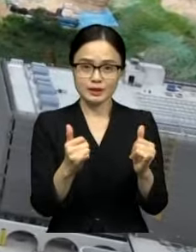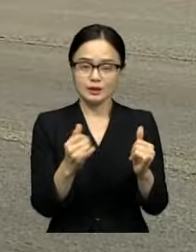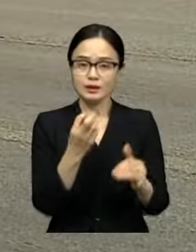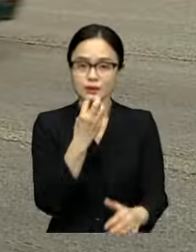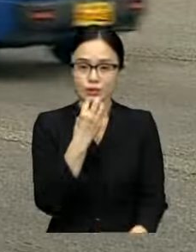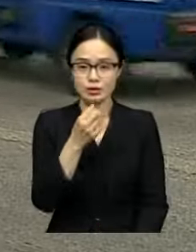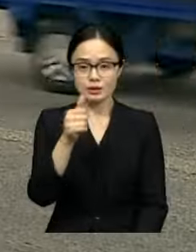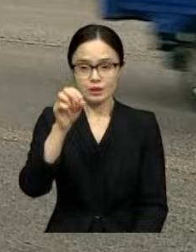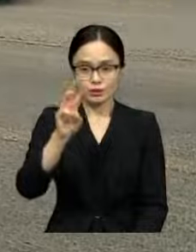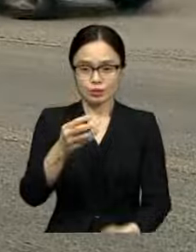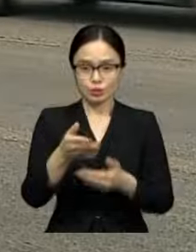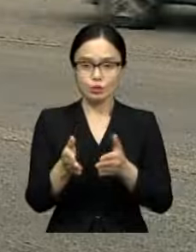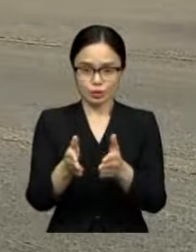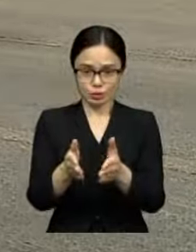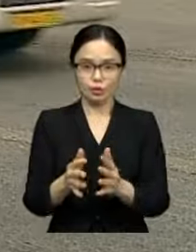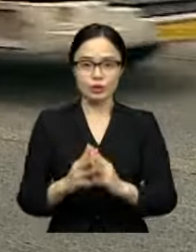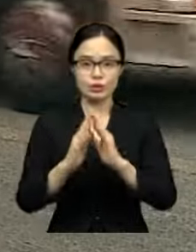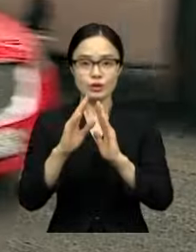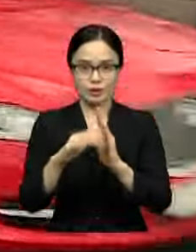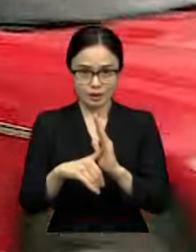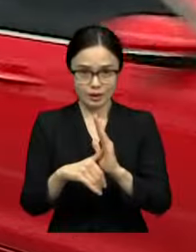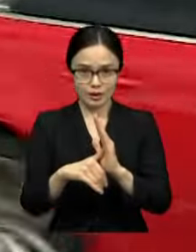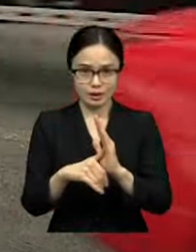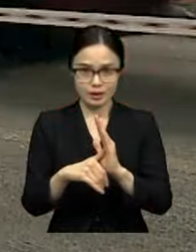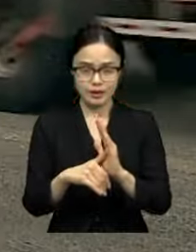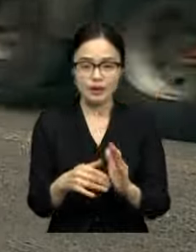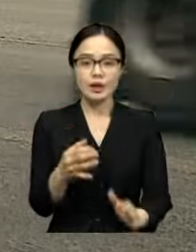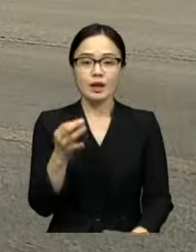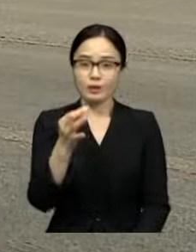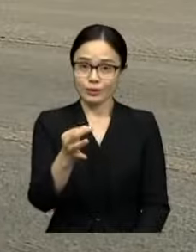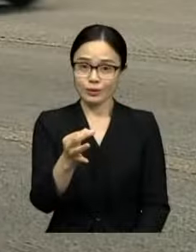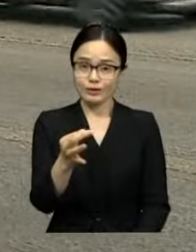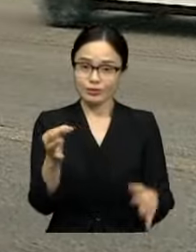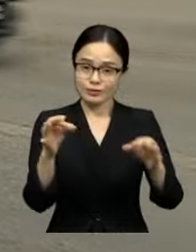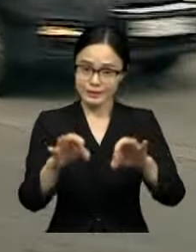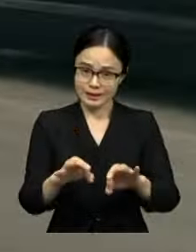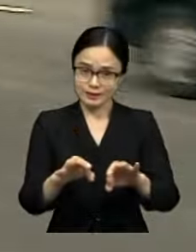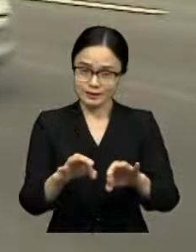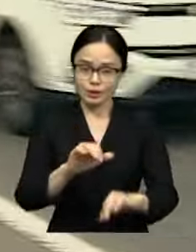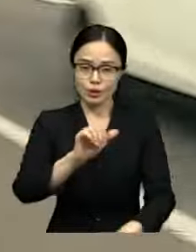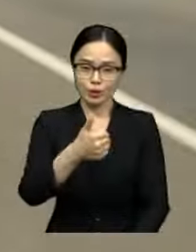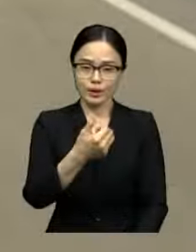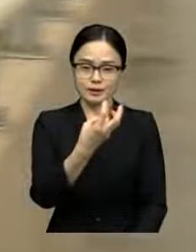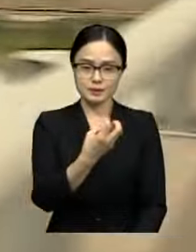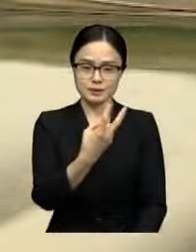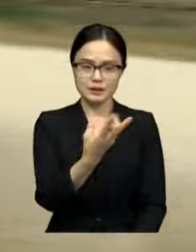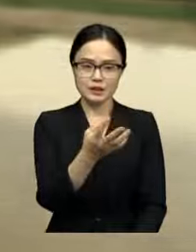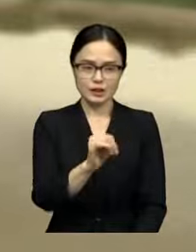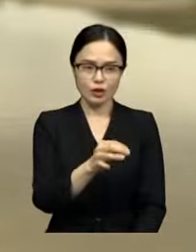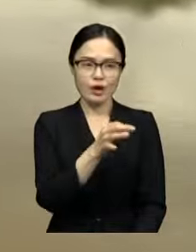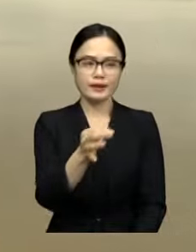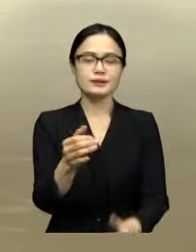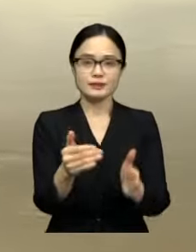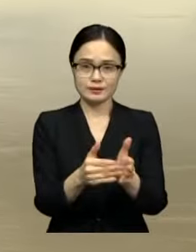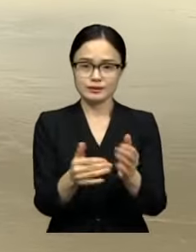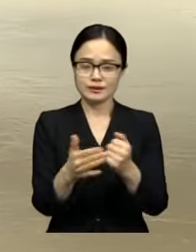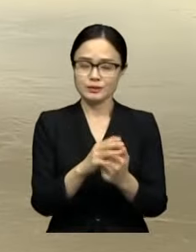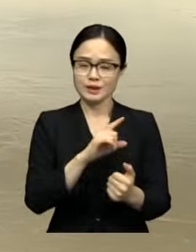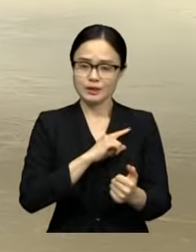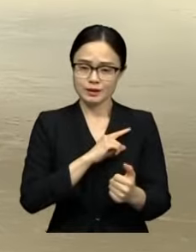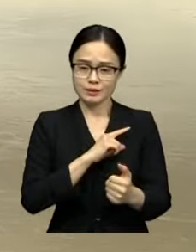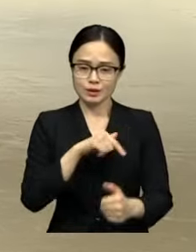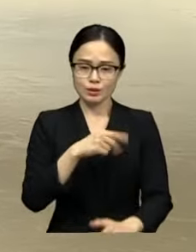과정에서 광역교통 개선대책 분담금 532억 원을 납부한 점도 강조하고 있습니다. 이